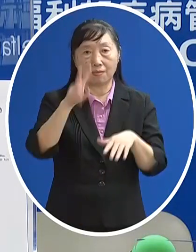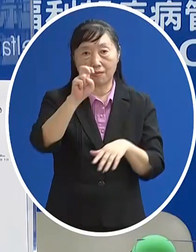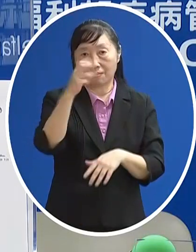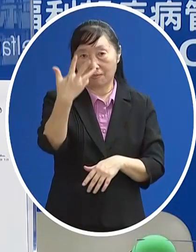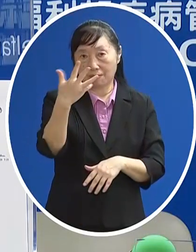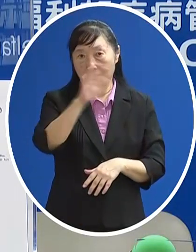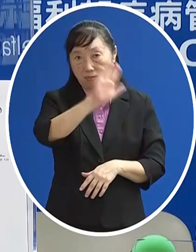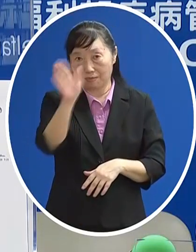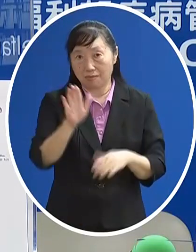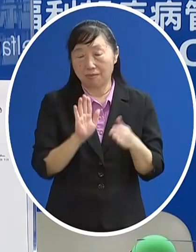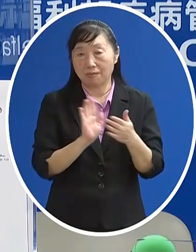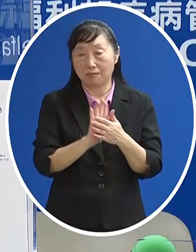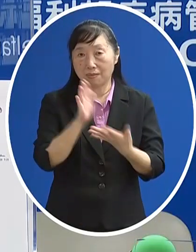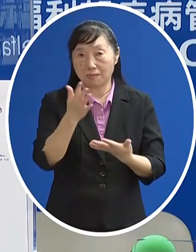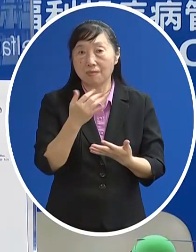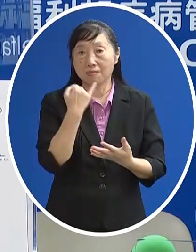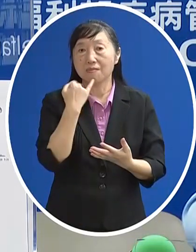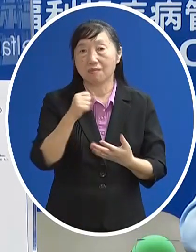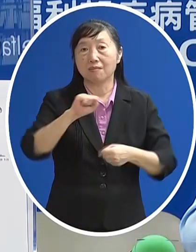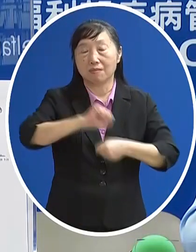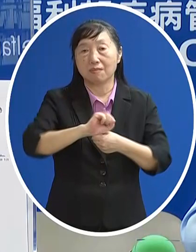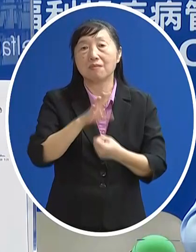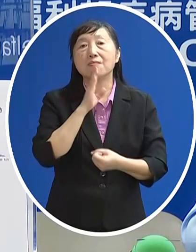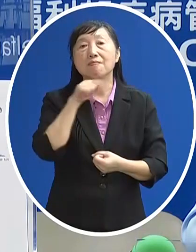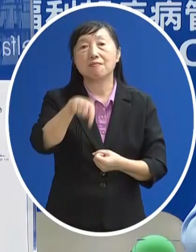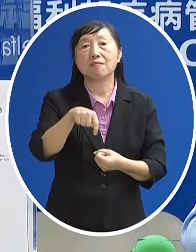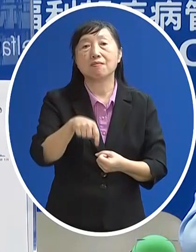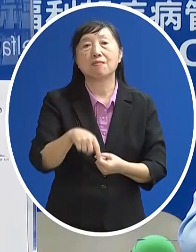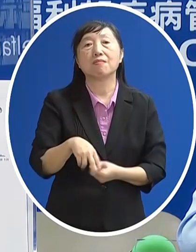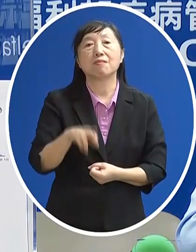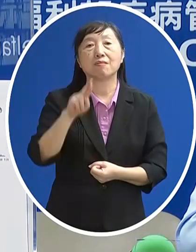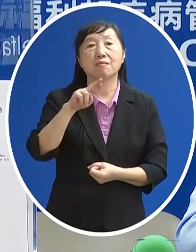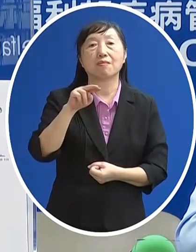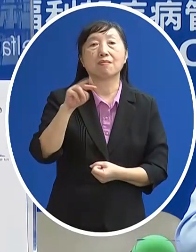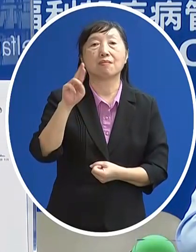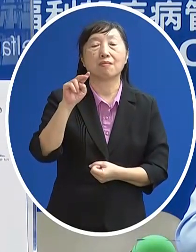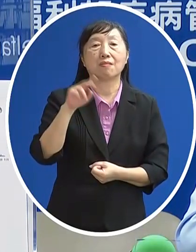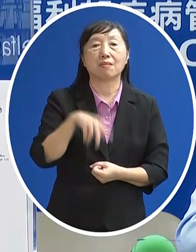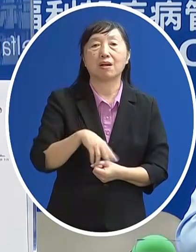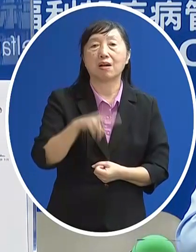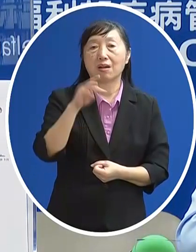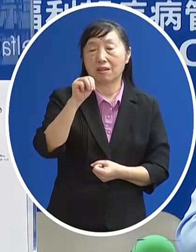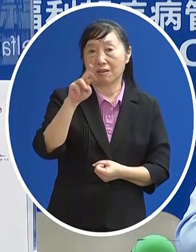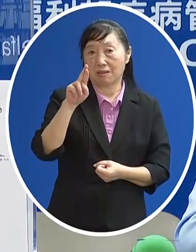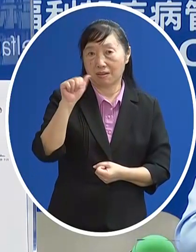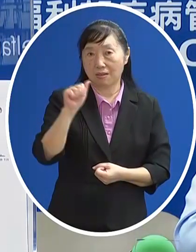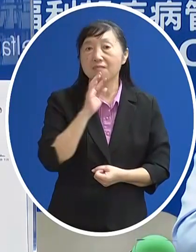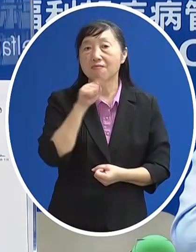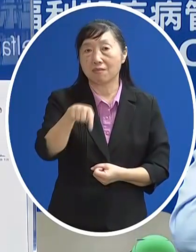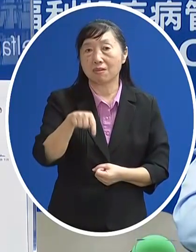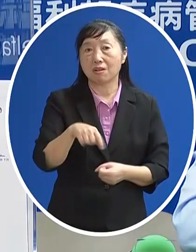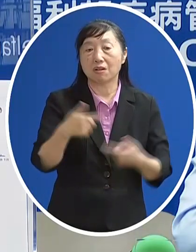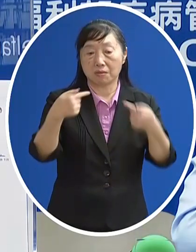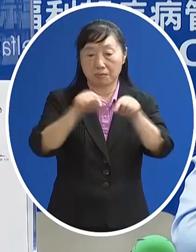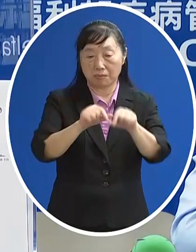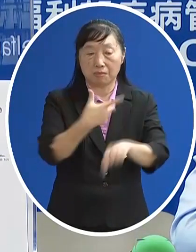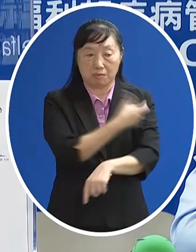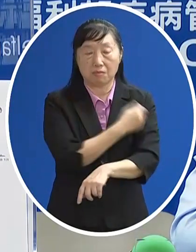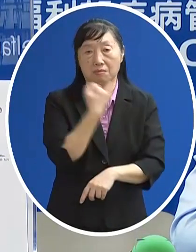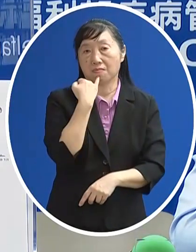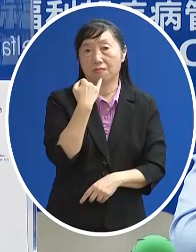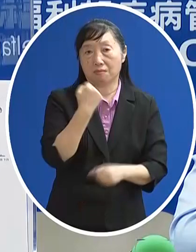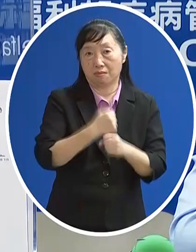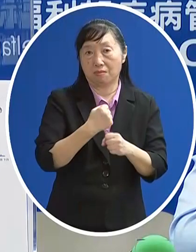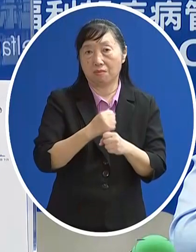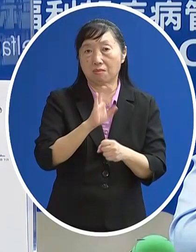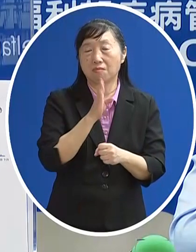现在第一剂大概都是 A 剂，好，所以给这样的一个混打，所以他们认为这个混打这个方向哈是可行的，好，